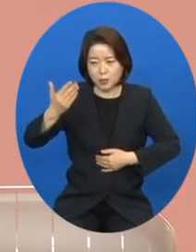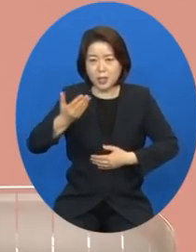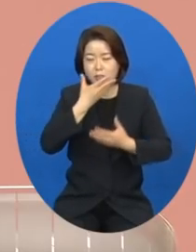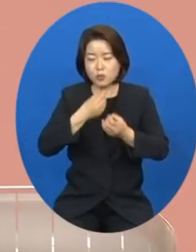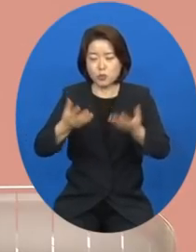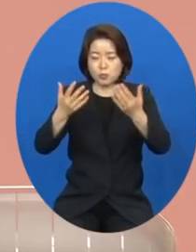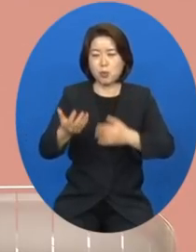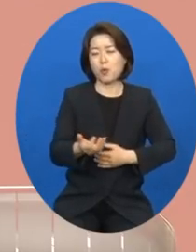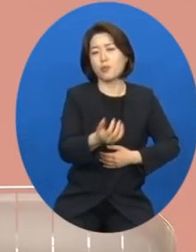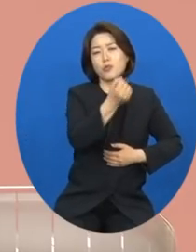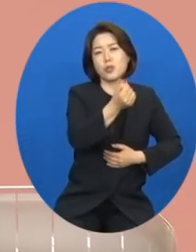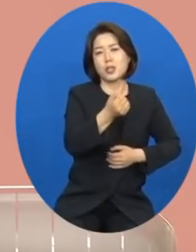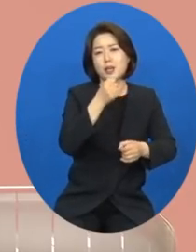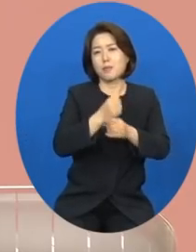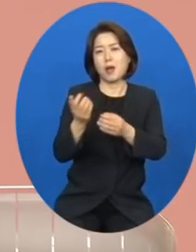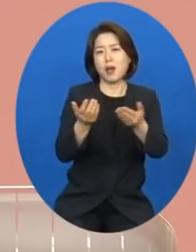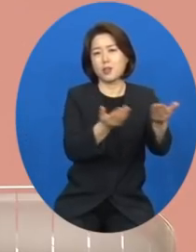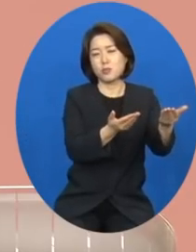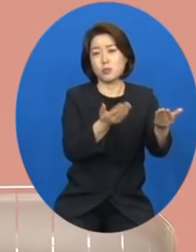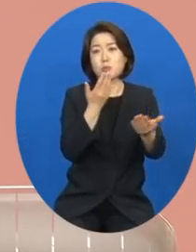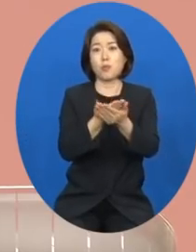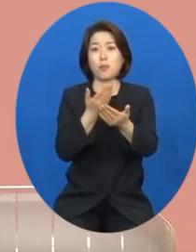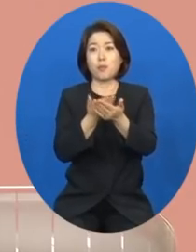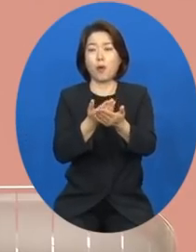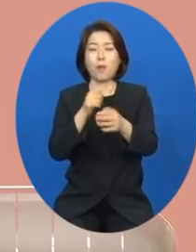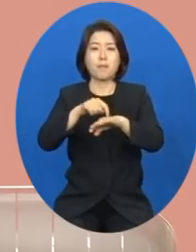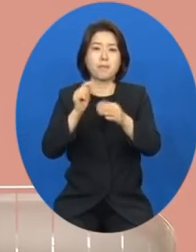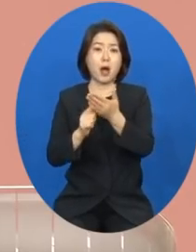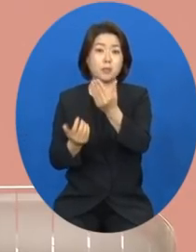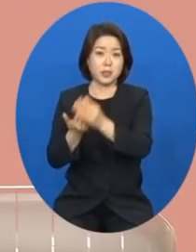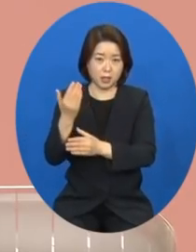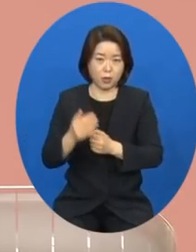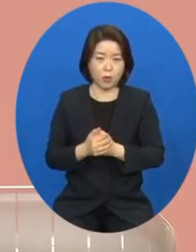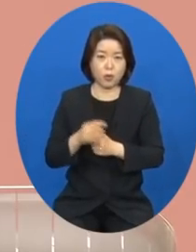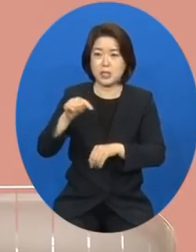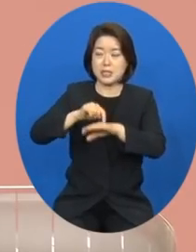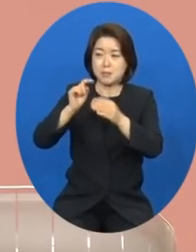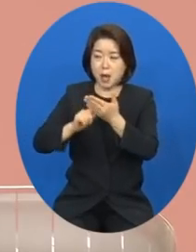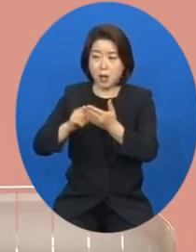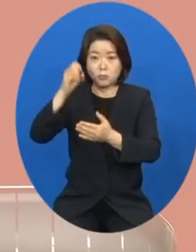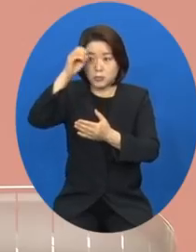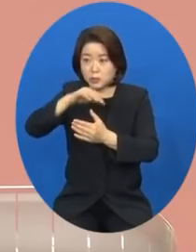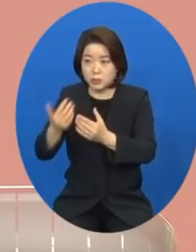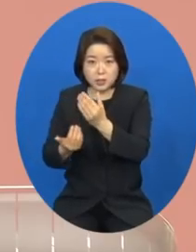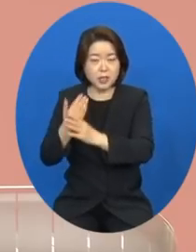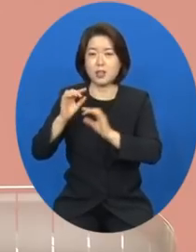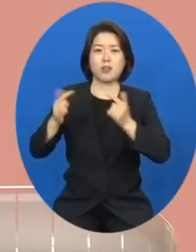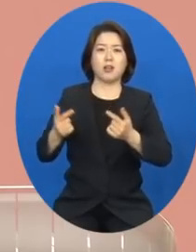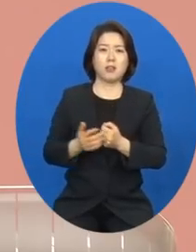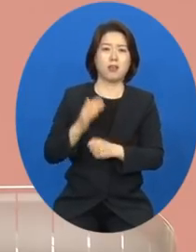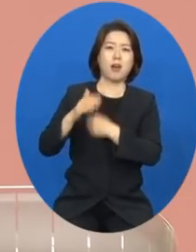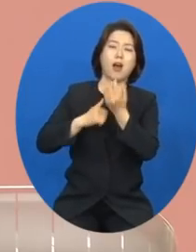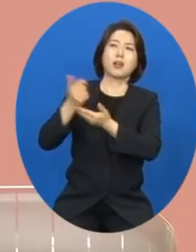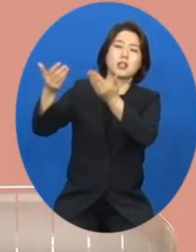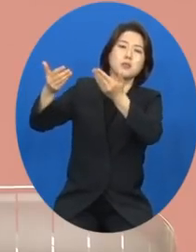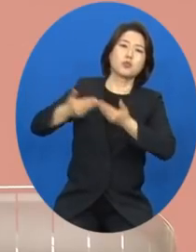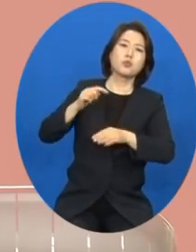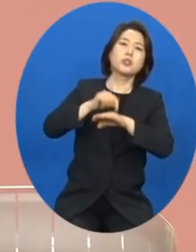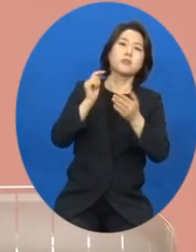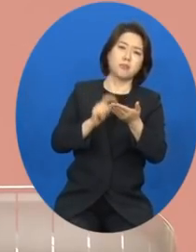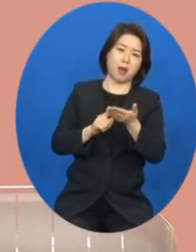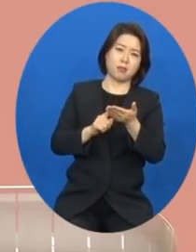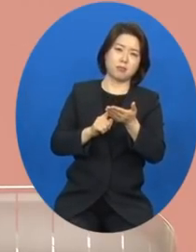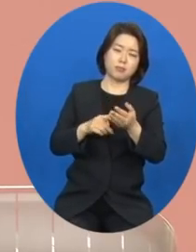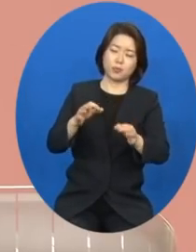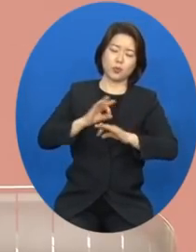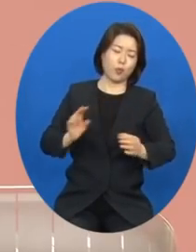누리기에 해주십시오 라는 마음이 들더라구요 여러분이 마음도 그냥 되는 것 결코 아닙니다 하나님이 주신 마음 놀라운